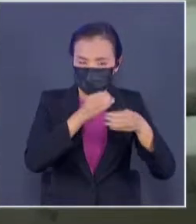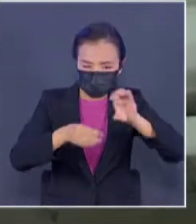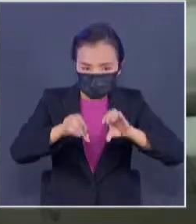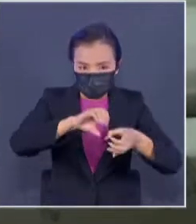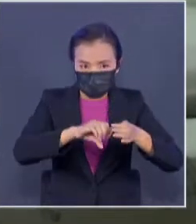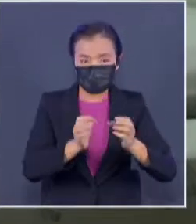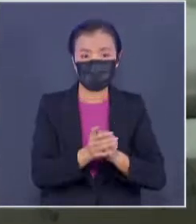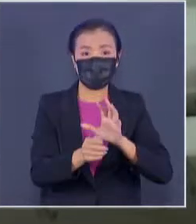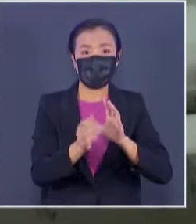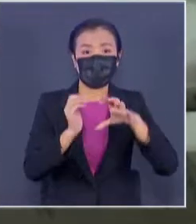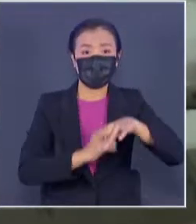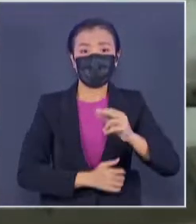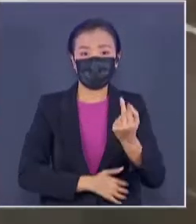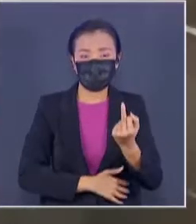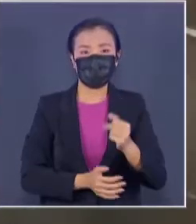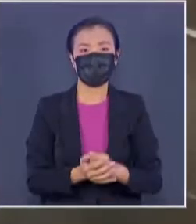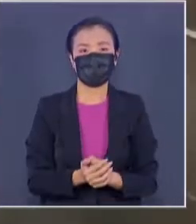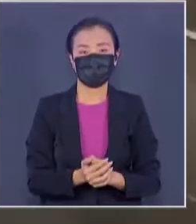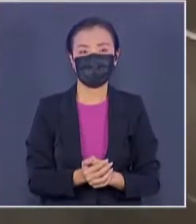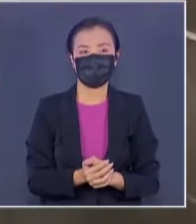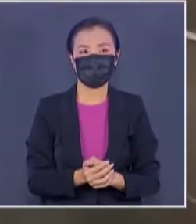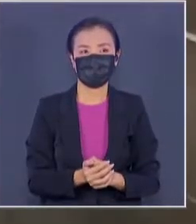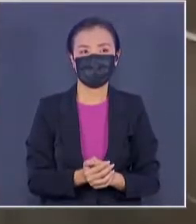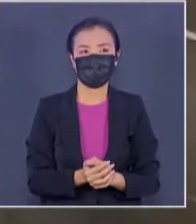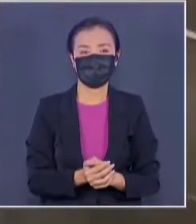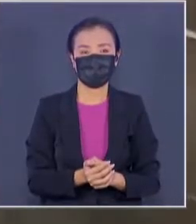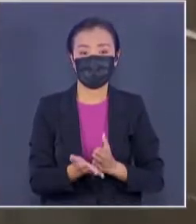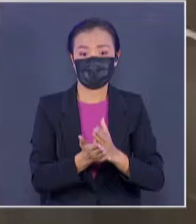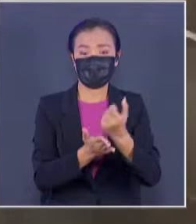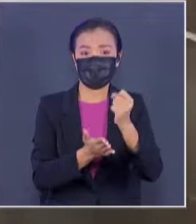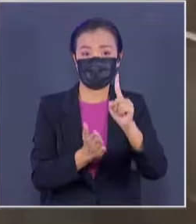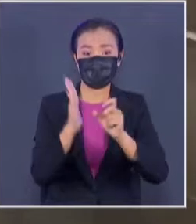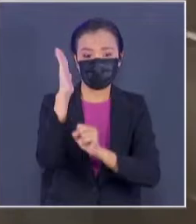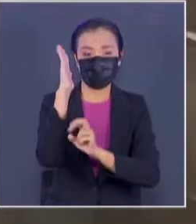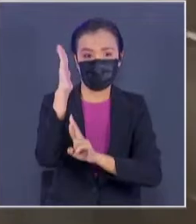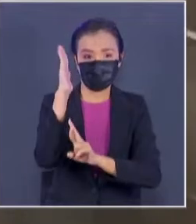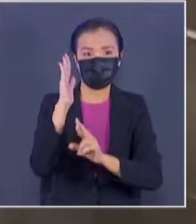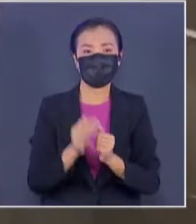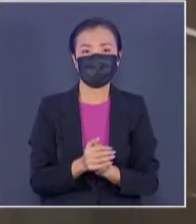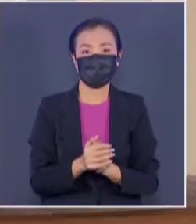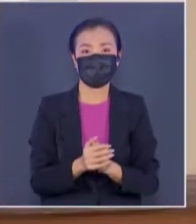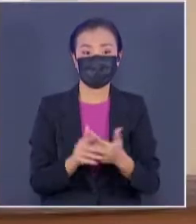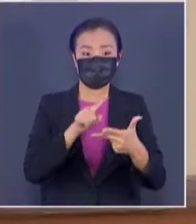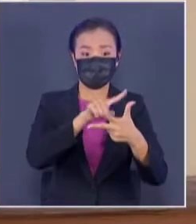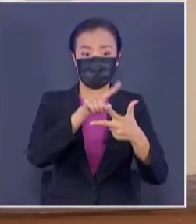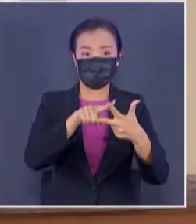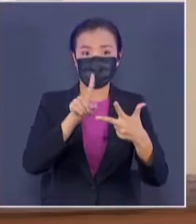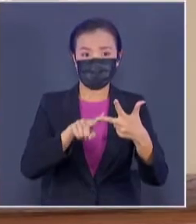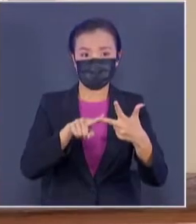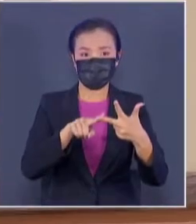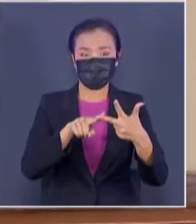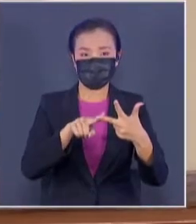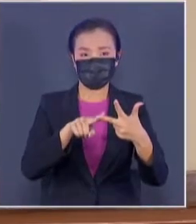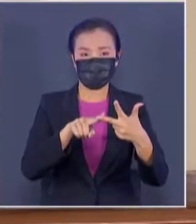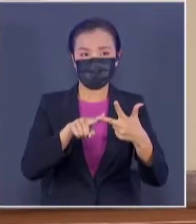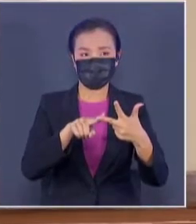ยและไปตรวจกับศูนย์วิทยาศาสตร์การแพทย์เขต11สุราษฎร์ธานีทั้ง3ครั้งที่ตรวจเนี่ยนะครับ